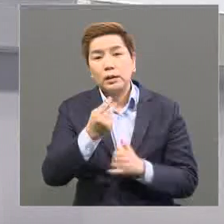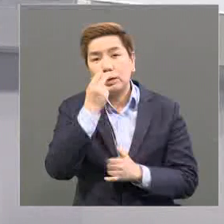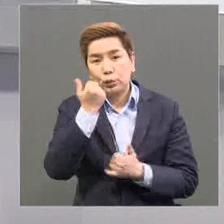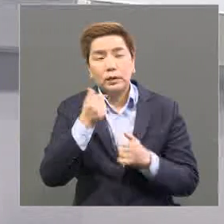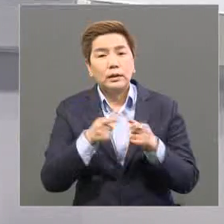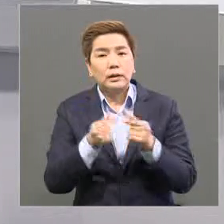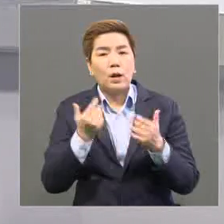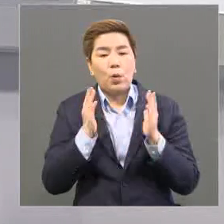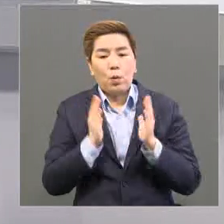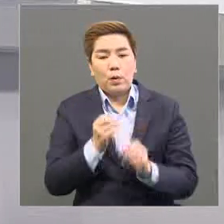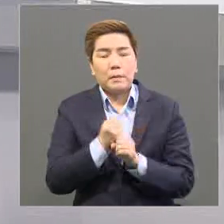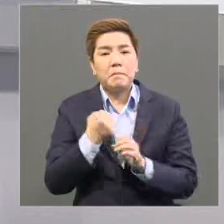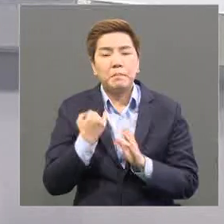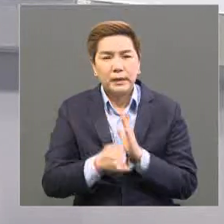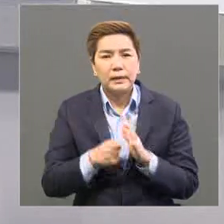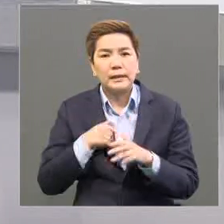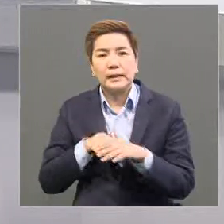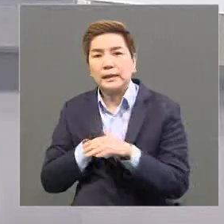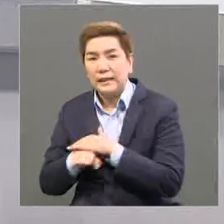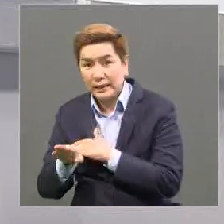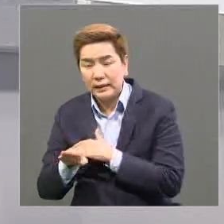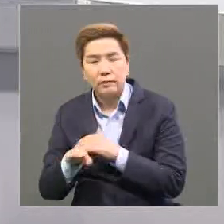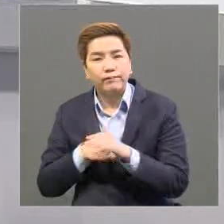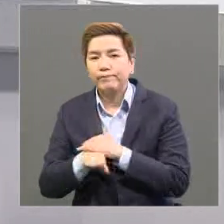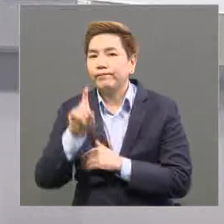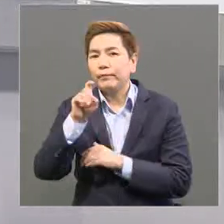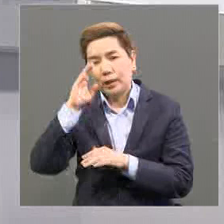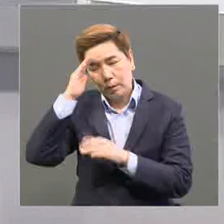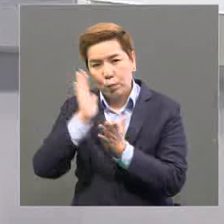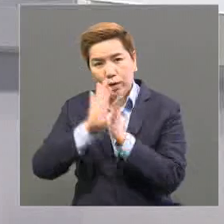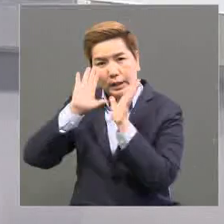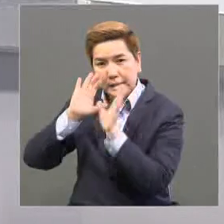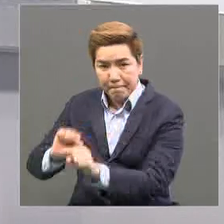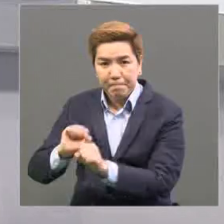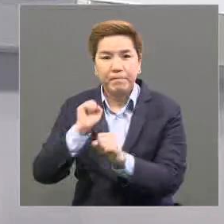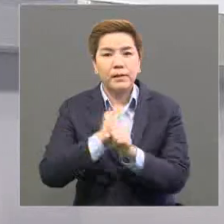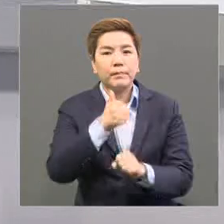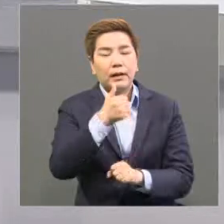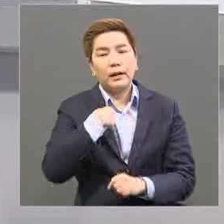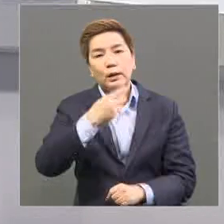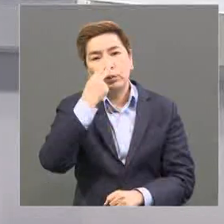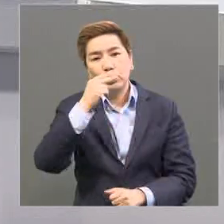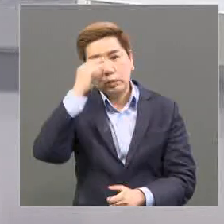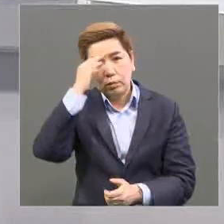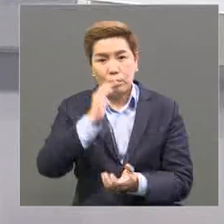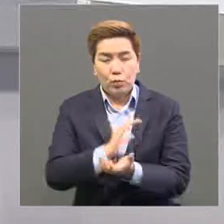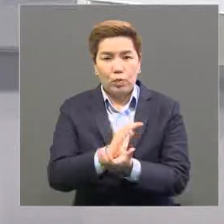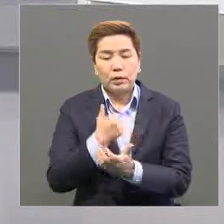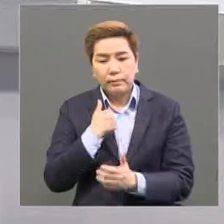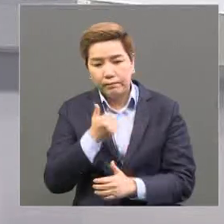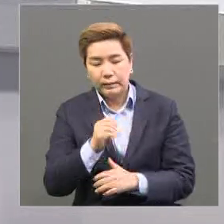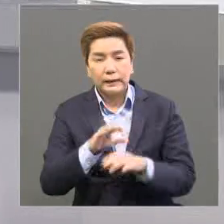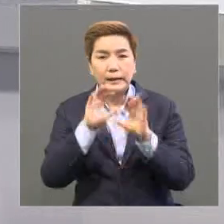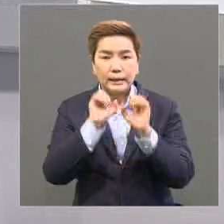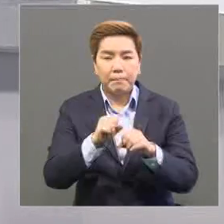มาต่อกันที่เรื่องของผู้ที่ทำผิดแล้วคิดจะหนีนะครับ จ ะได้รู้ว่าหนีไม่พ้นแน่นอนเจ้าหน้าที่ตำรวจเขาเอาจริงเอาจังนะครับคือทางตำรวจกองปราบเขาได้